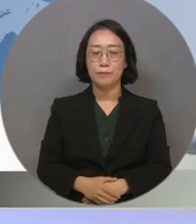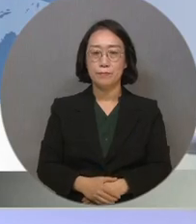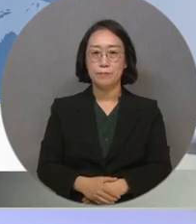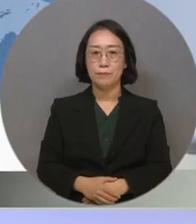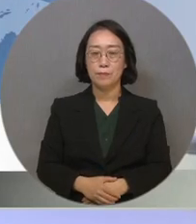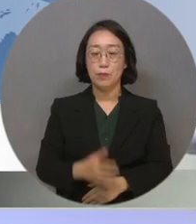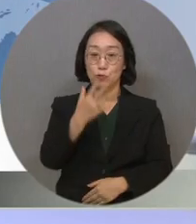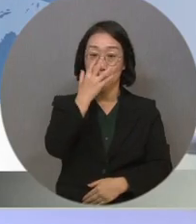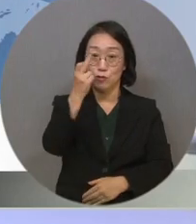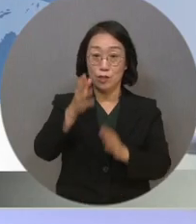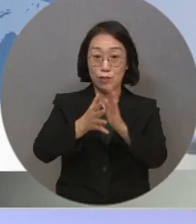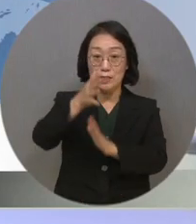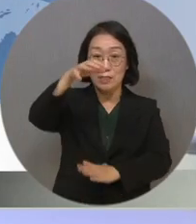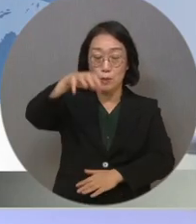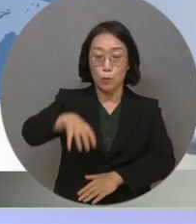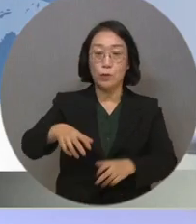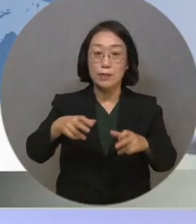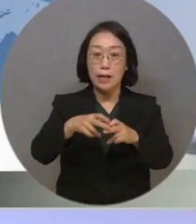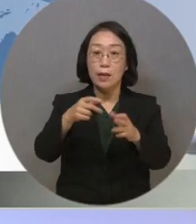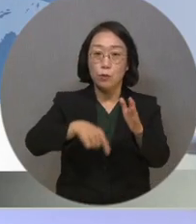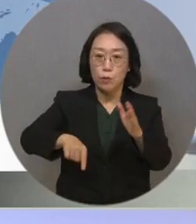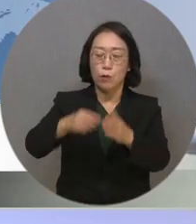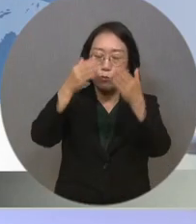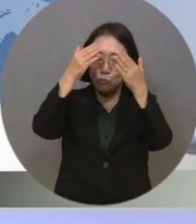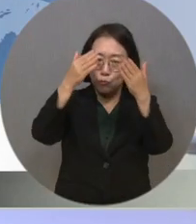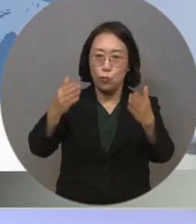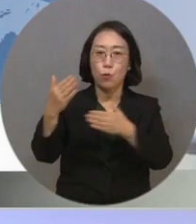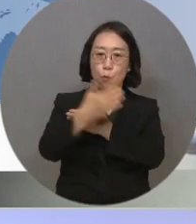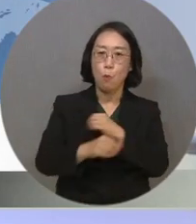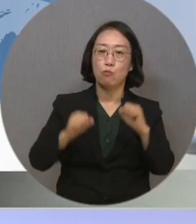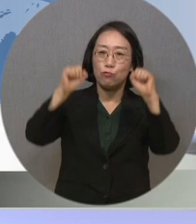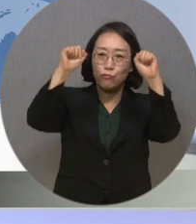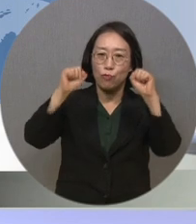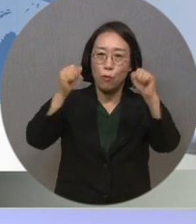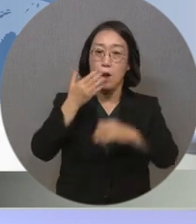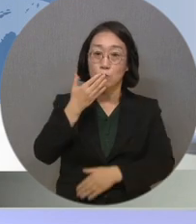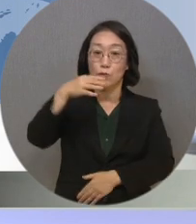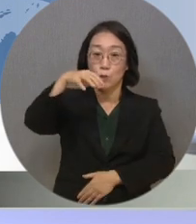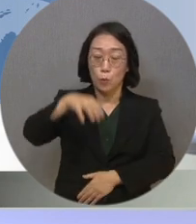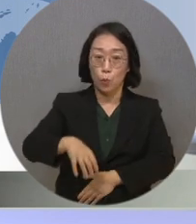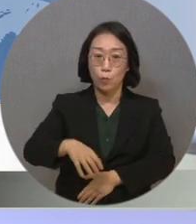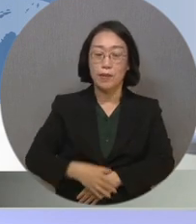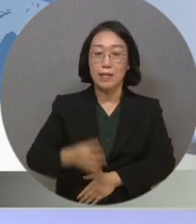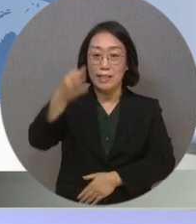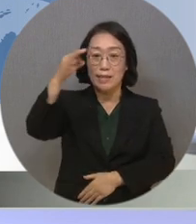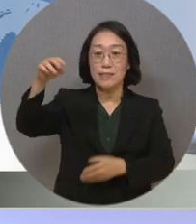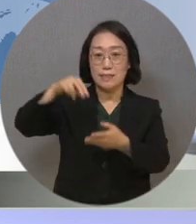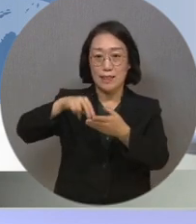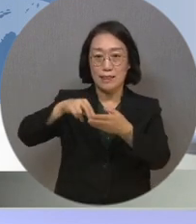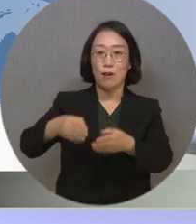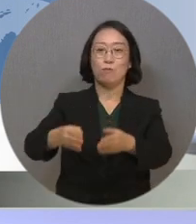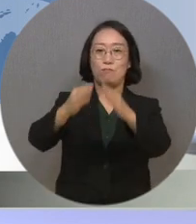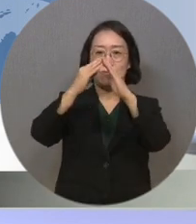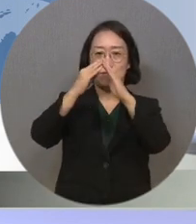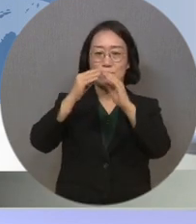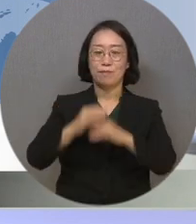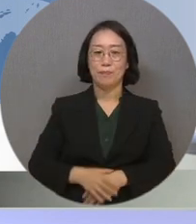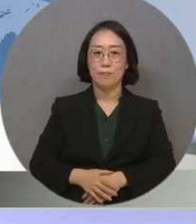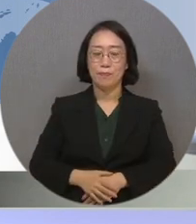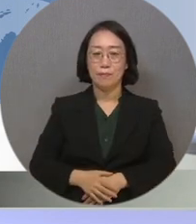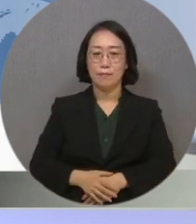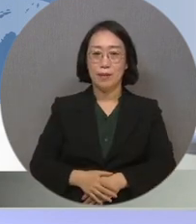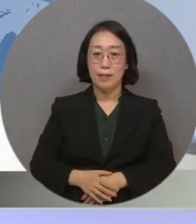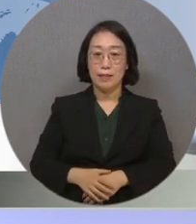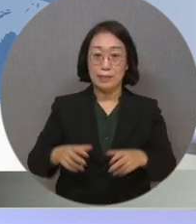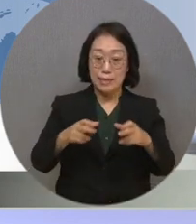전라남도 순천시에 장애인들이 무료로 체력 관리를 할 수 있는 장애인 체력 인증 센터가 설치됩니다 장애